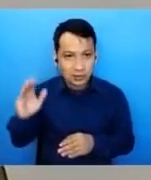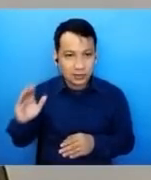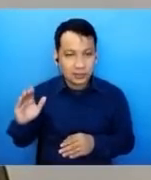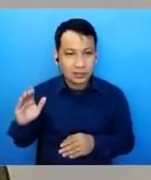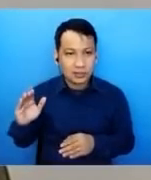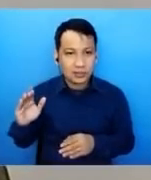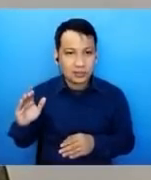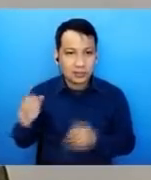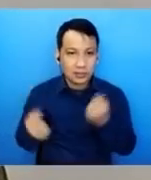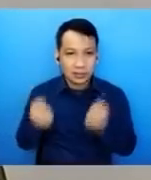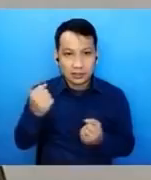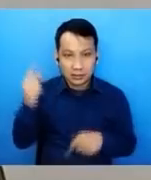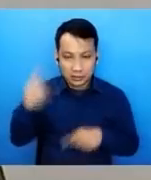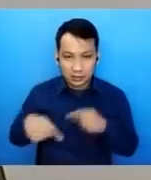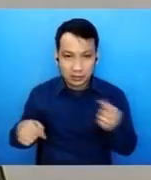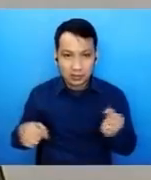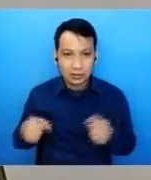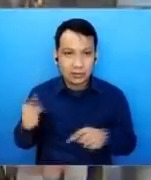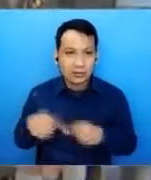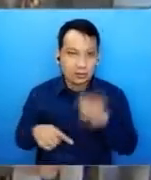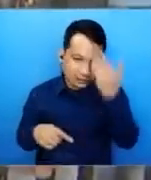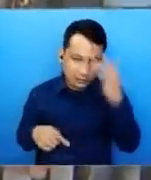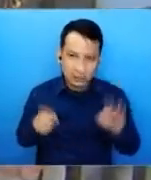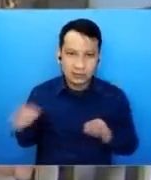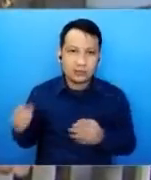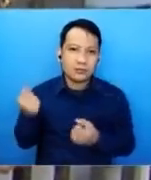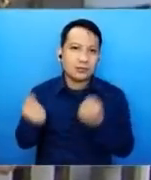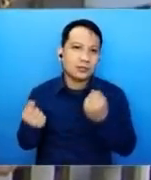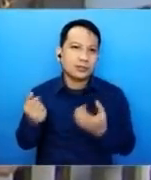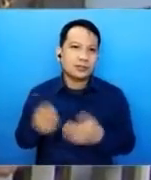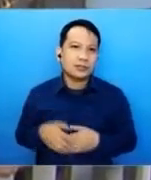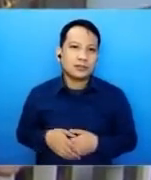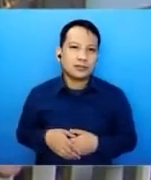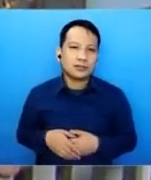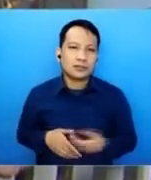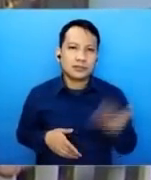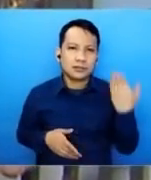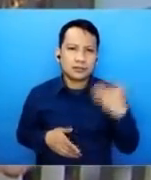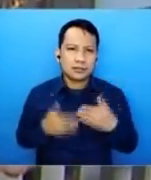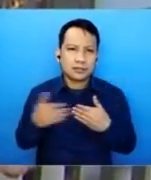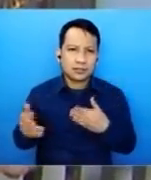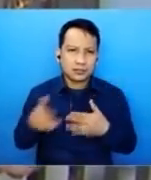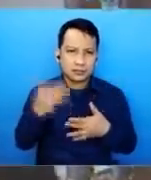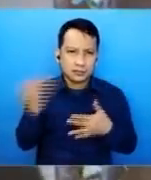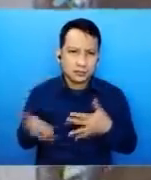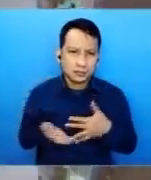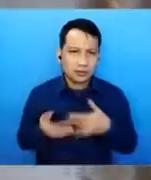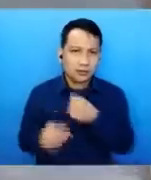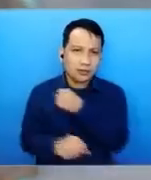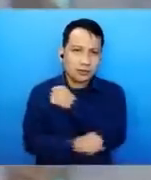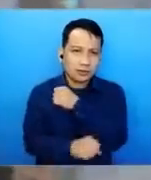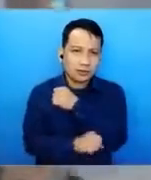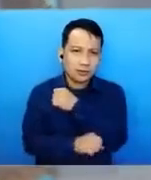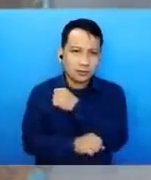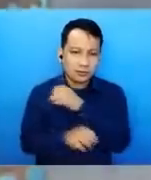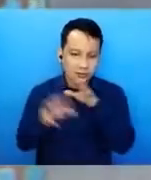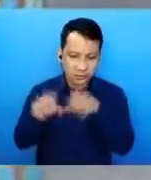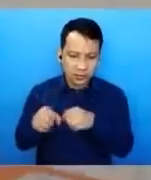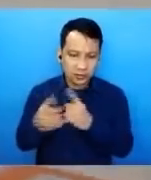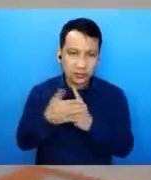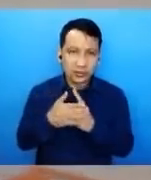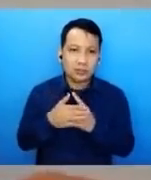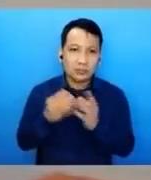na-drive na maayos kasi hindi naman siya marunong mag-drive. Dati na rin may kaso si Iburan ng pagnanakaw at nakulong sa kasong illegal